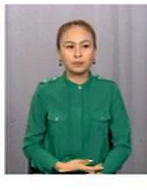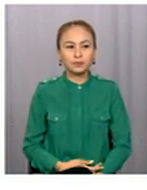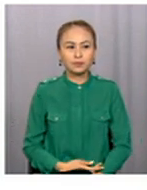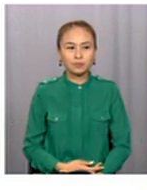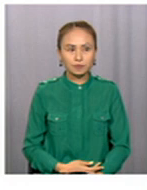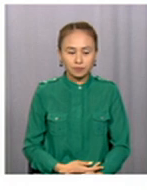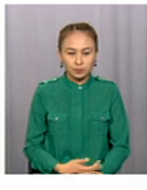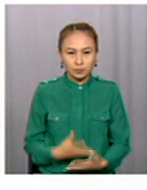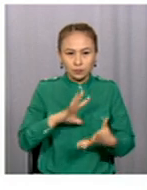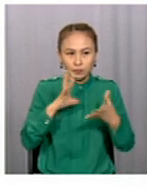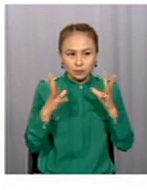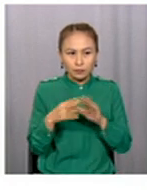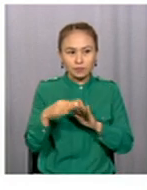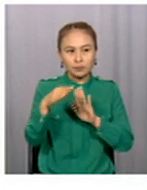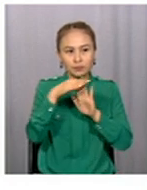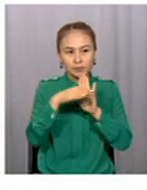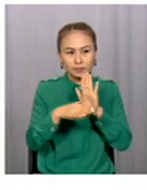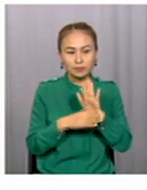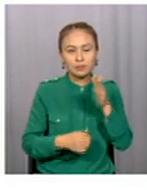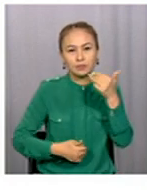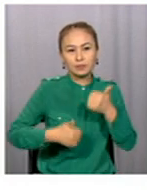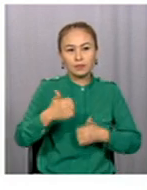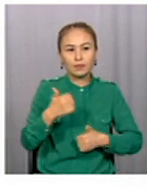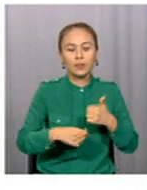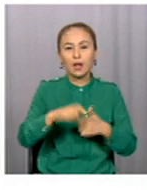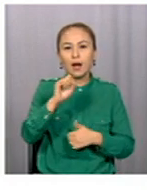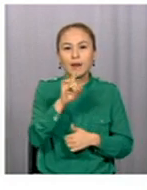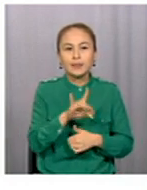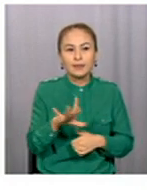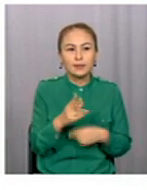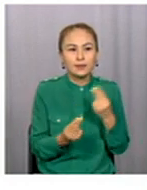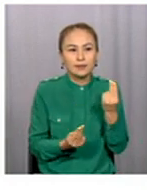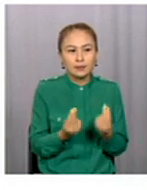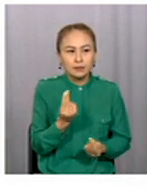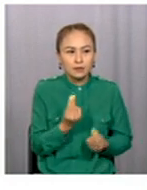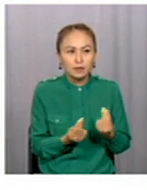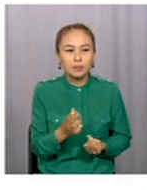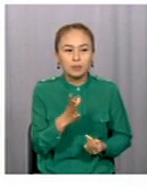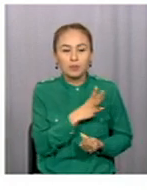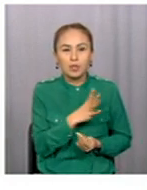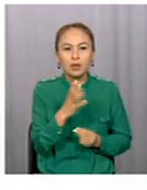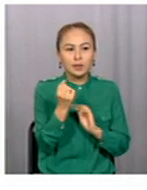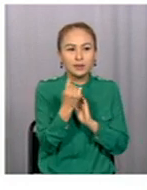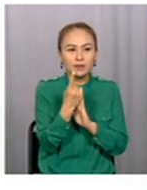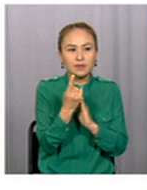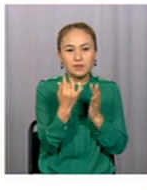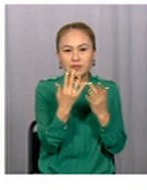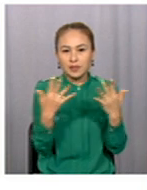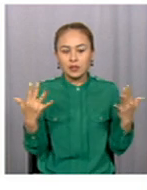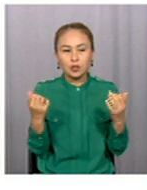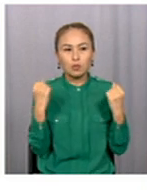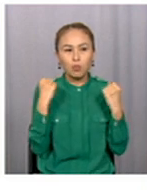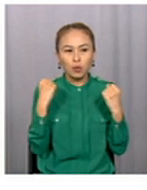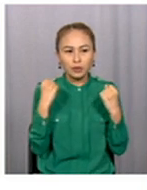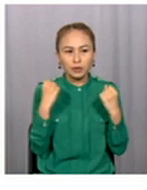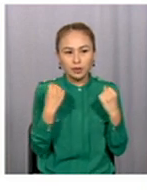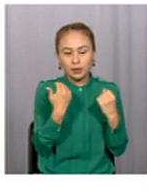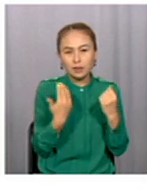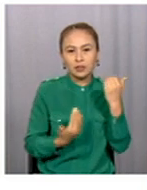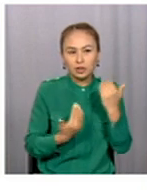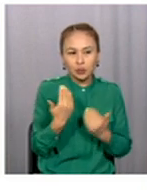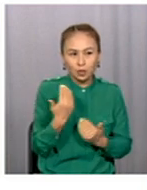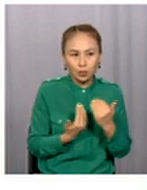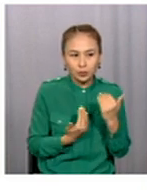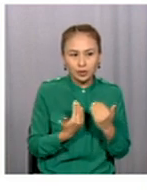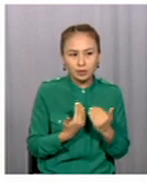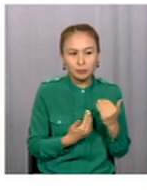Азии. Общая программа соревнований азиатских игр представлена 11 видами спорта. Это